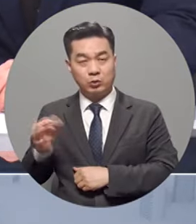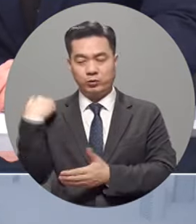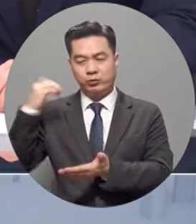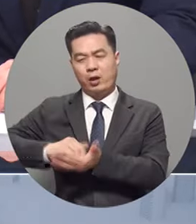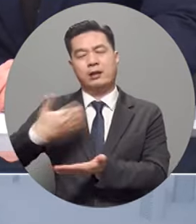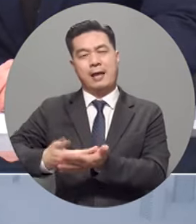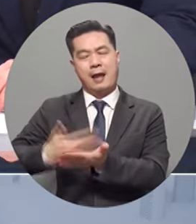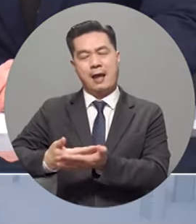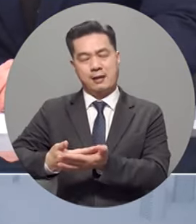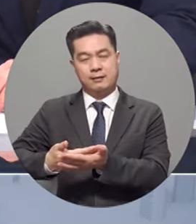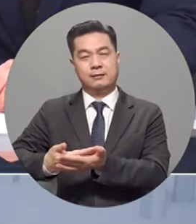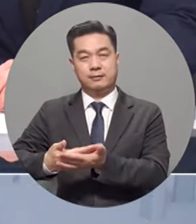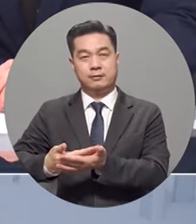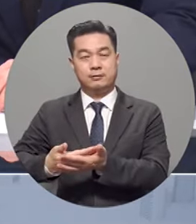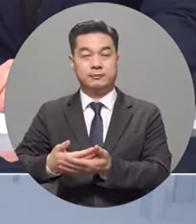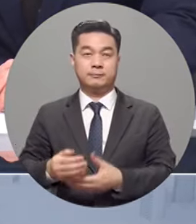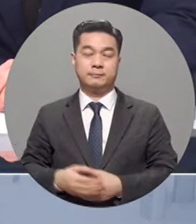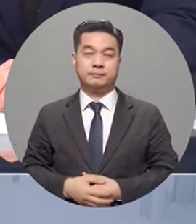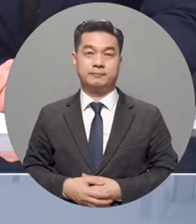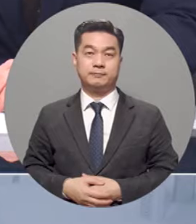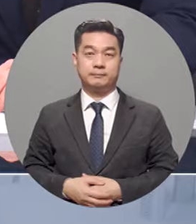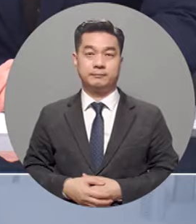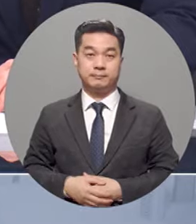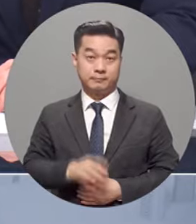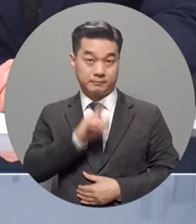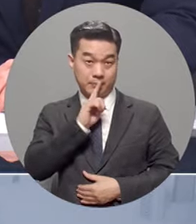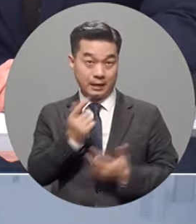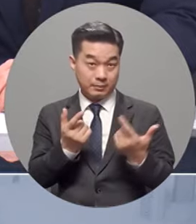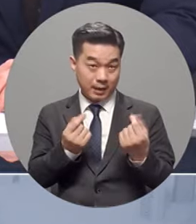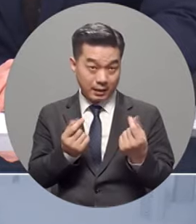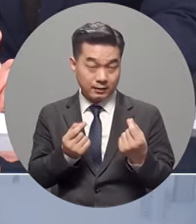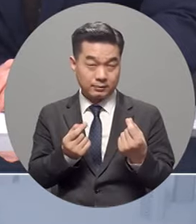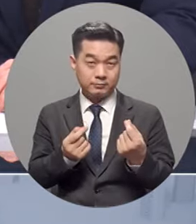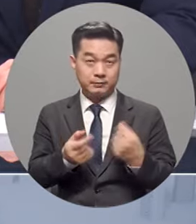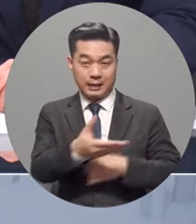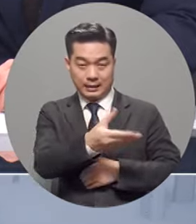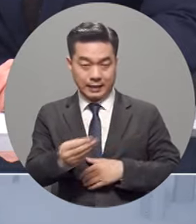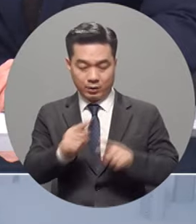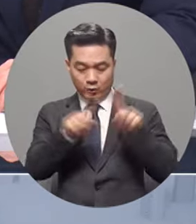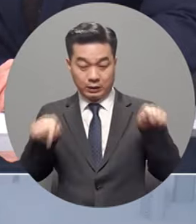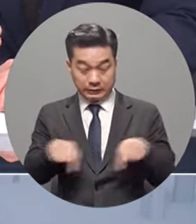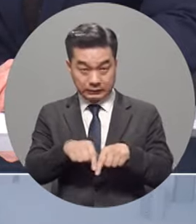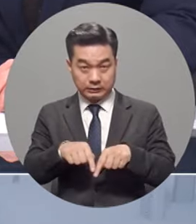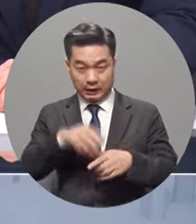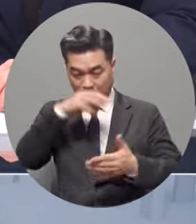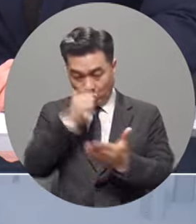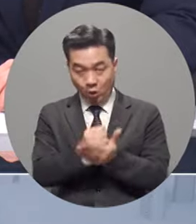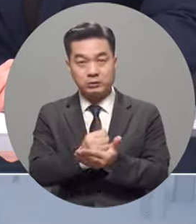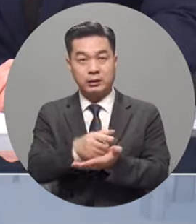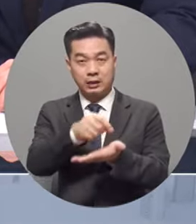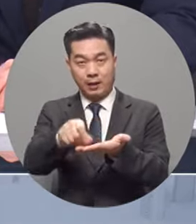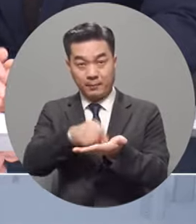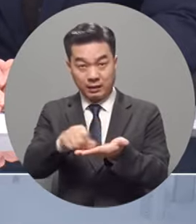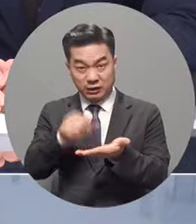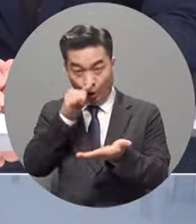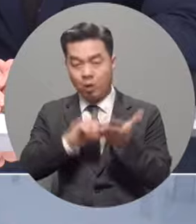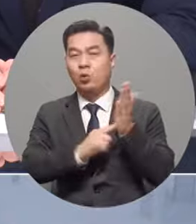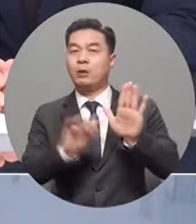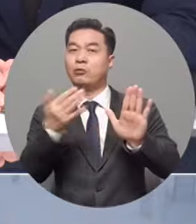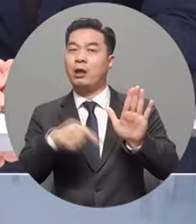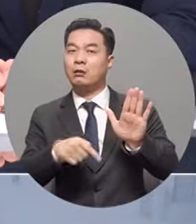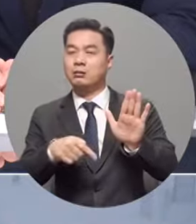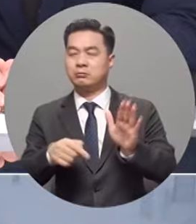되돌려달라고 요구해 돌려받은 걸로 보이고요. 네. 그래도 말씀하신 대로 차용증을 쓴 정당한 거래라면 이를 공개하면 될 텐데 하 시장은